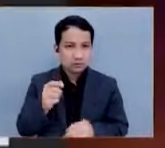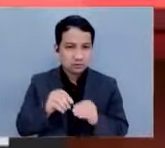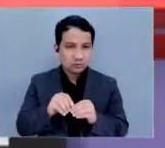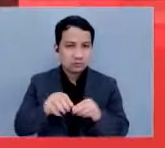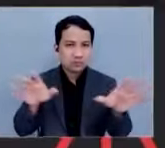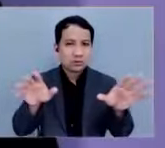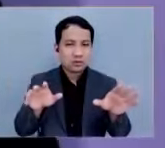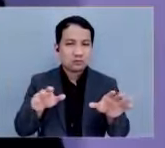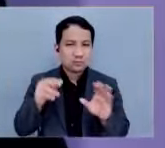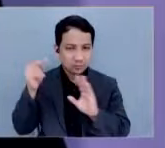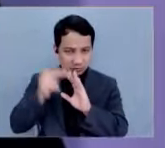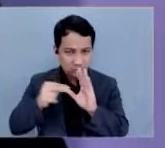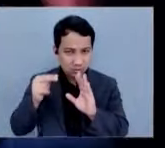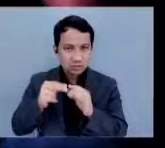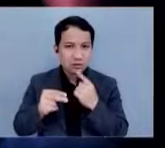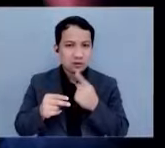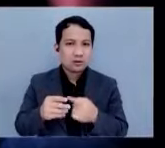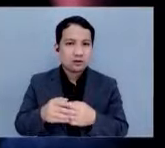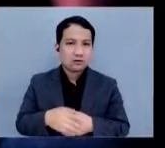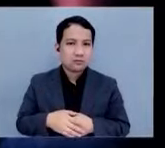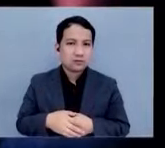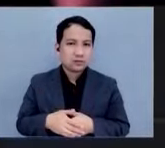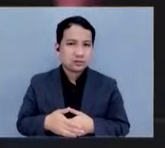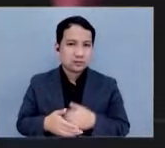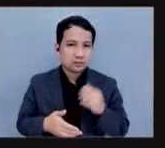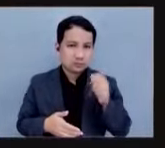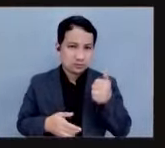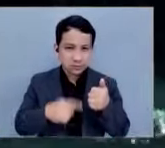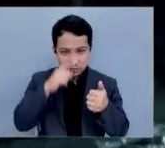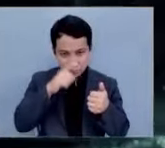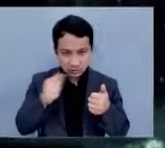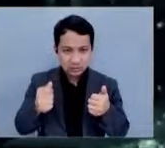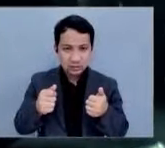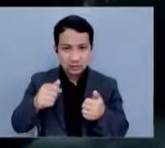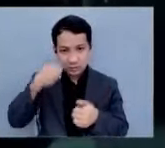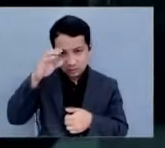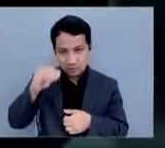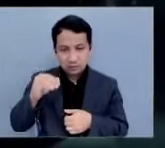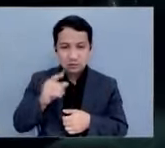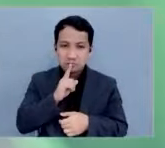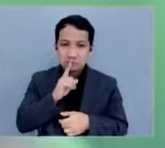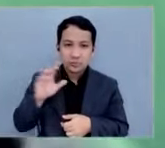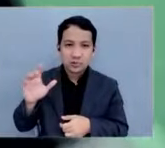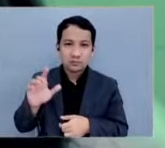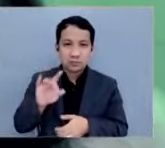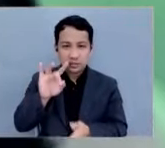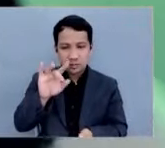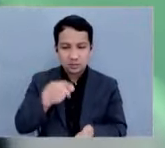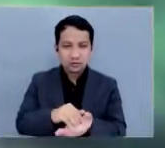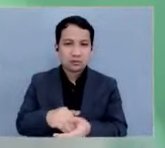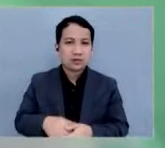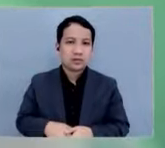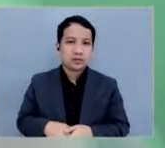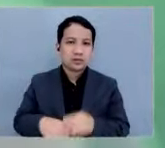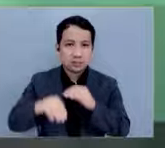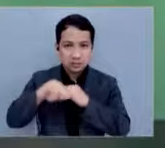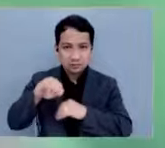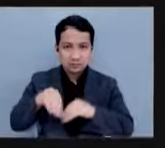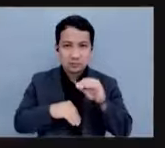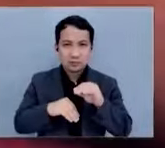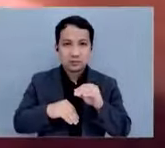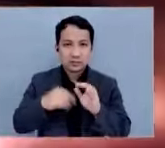mo. Nakausap ko rin ang 10 taong gulang na bata na pinangakuan ng 8,000 piso. Kapalit ang sex